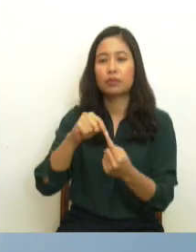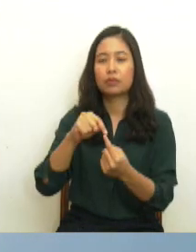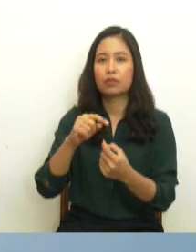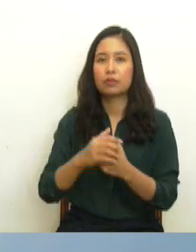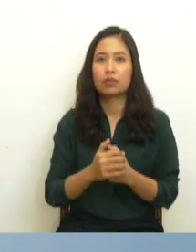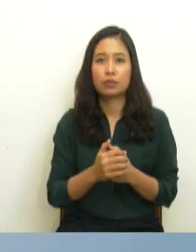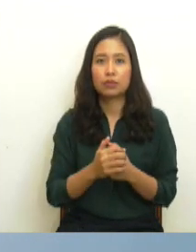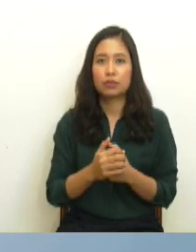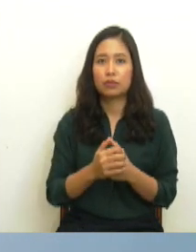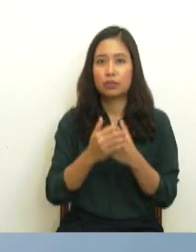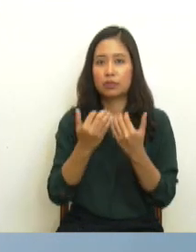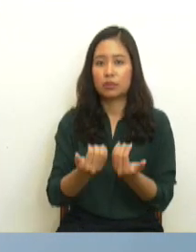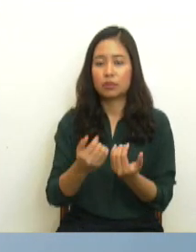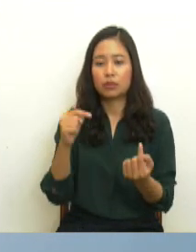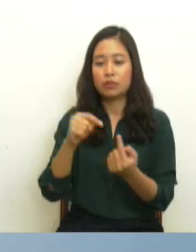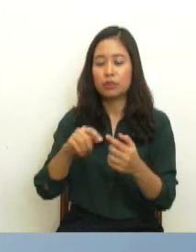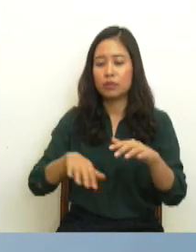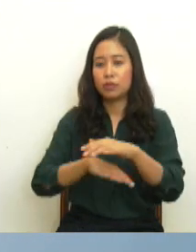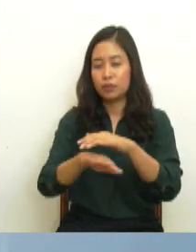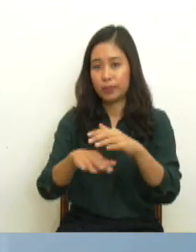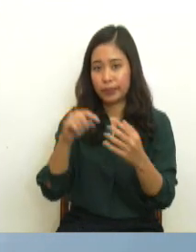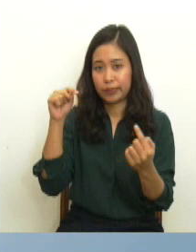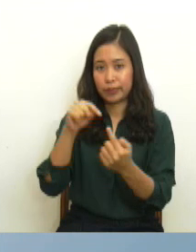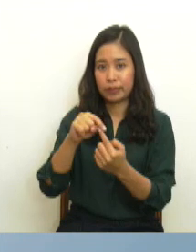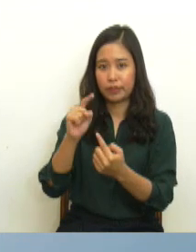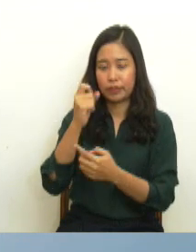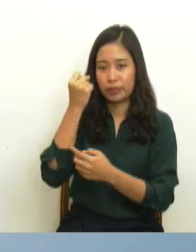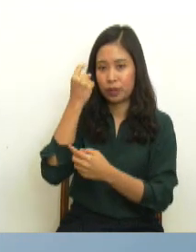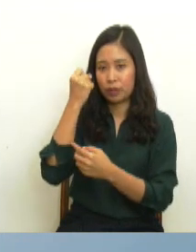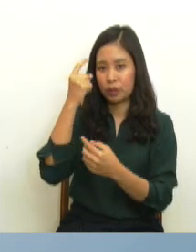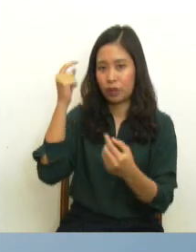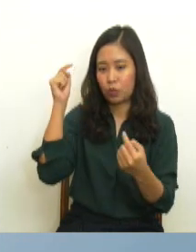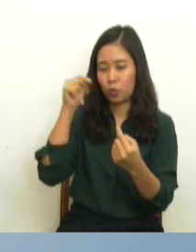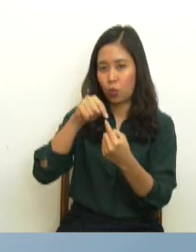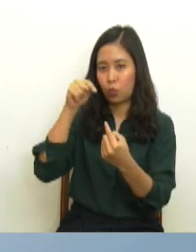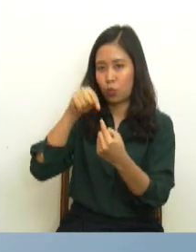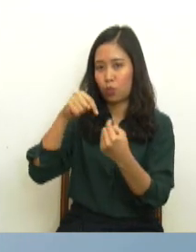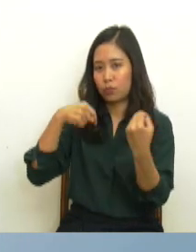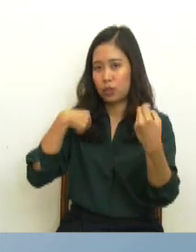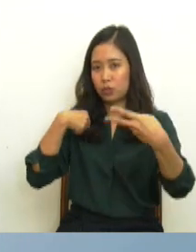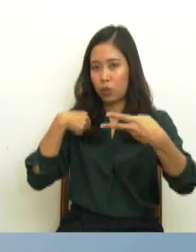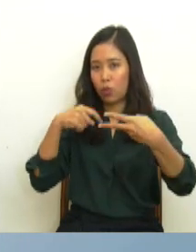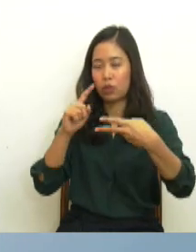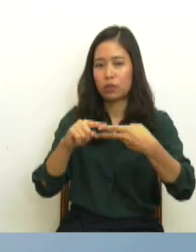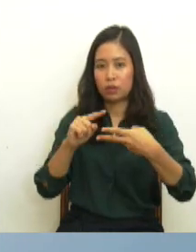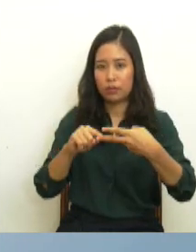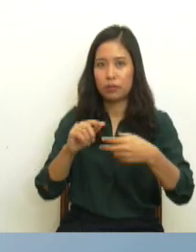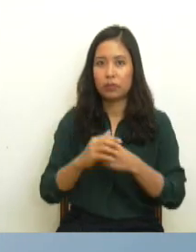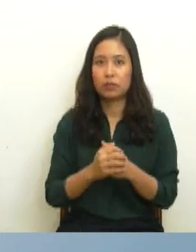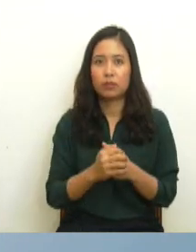เราดำเนินการบนพื้นฐานของความเข้าใจที่ตรงกันอยู่ 2ประเด็นก็คือ 1วันนี้